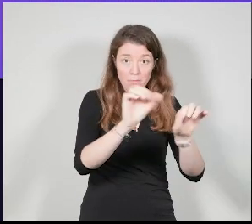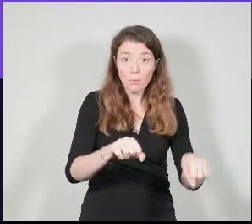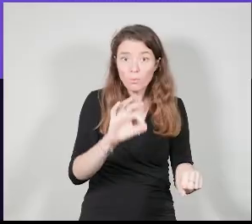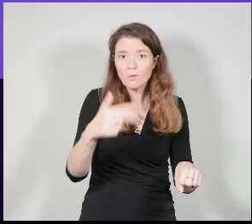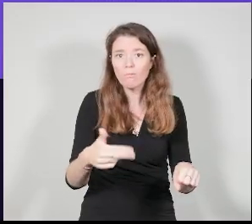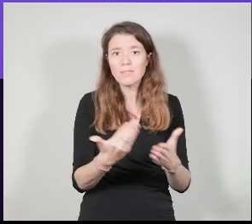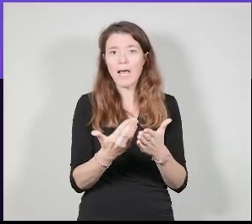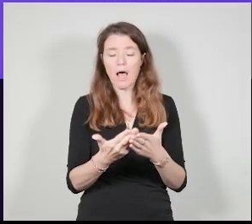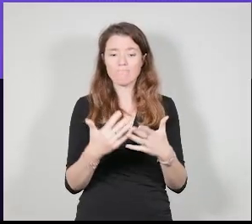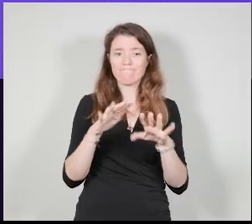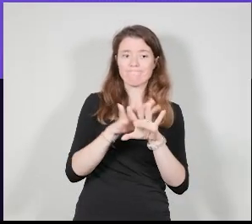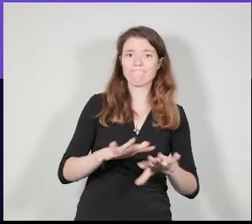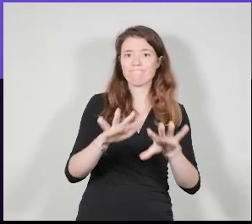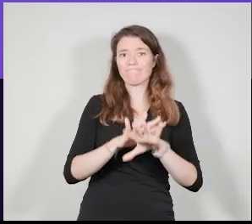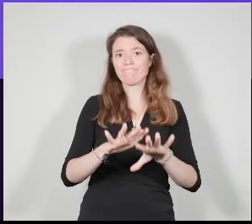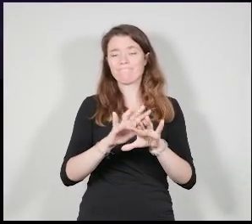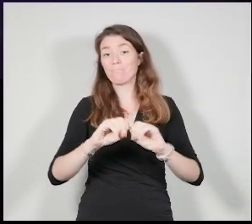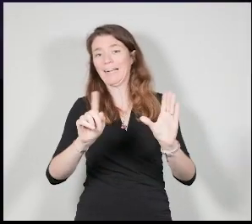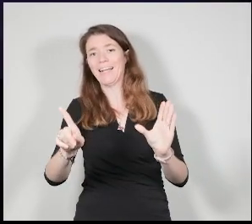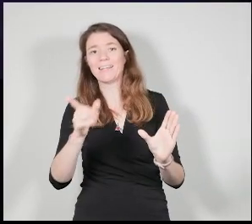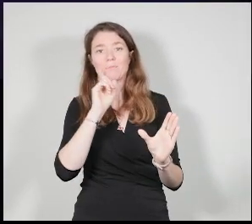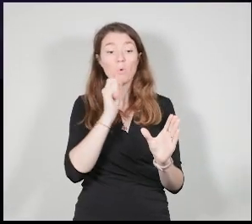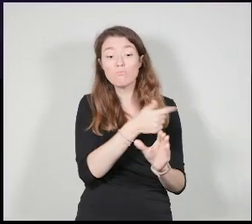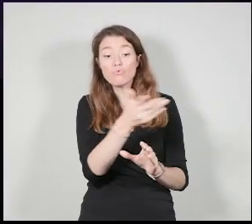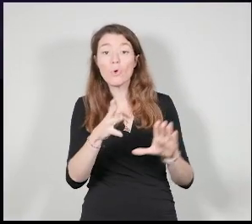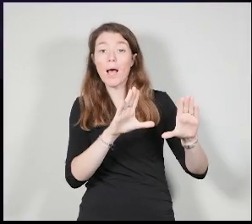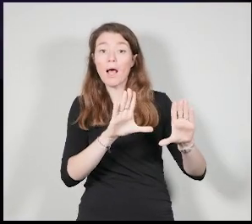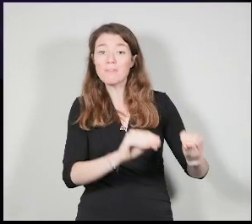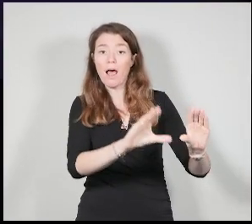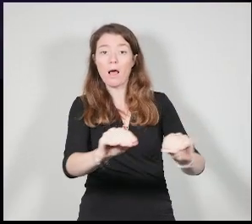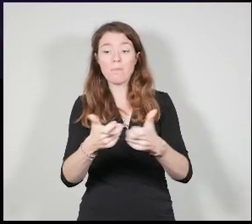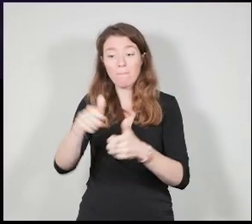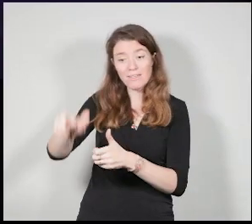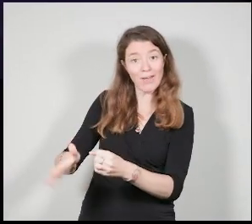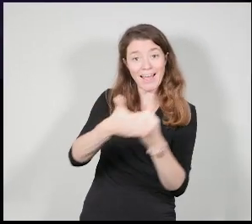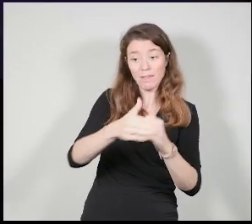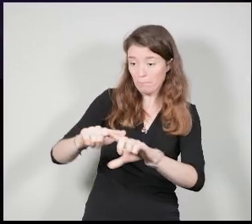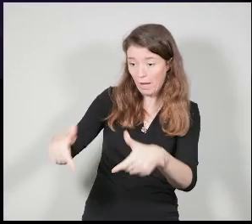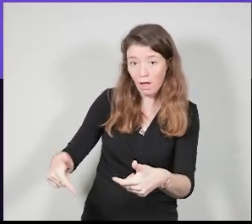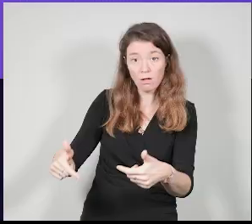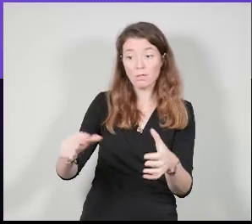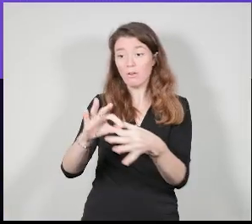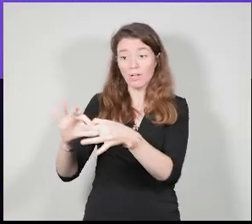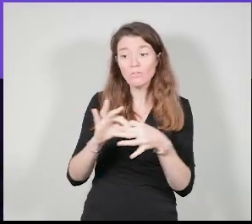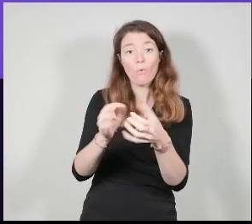à fait ambigu. C'est-à-dire qu'il y a un certain nombre de ces habitats qui, en fait, s'il n'y a pas d'aidants pour faire la coordination